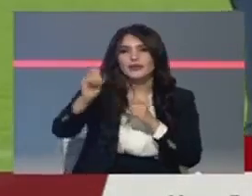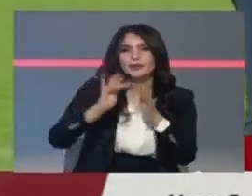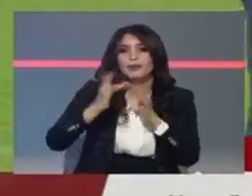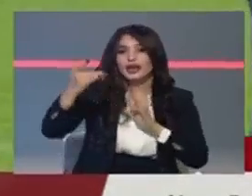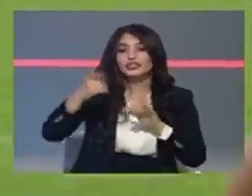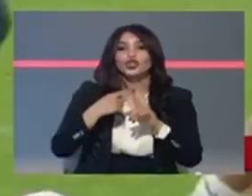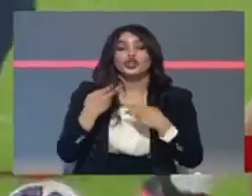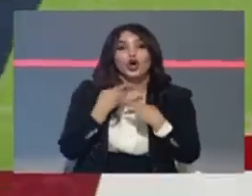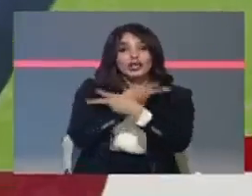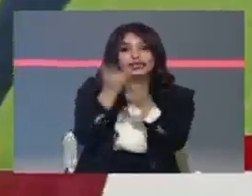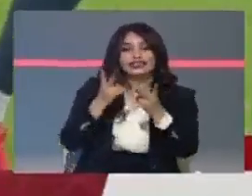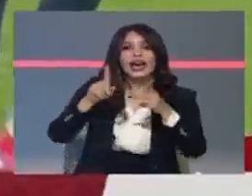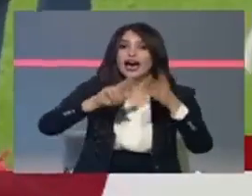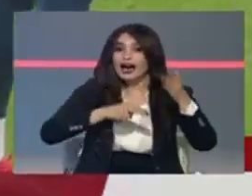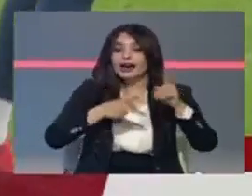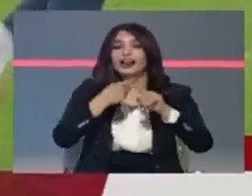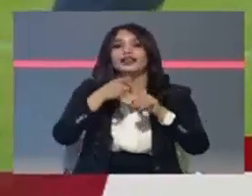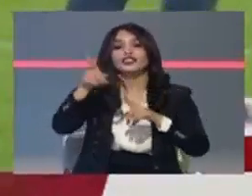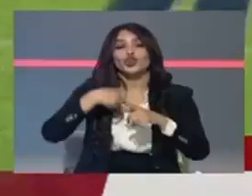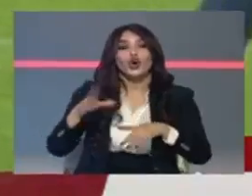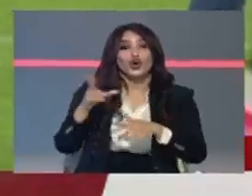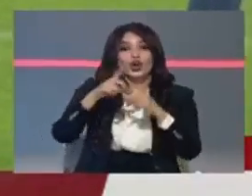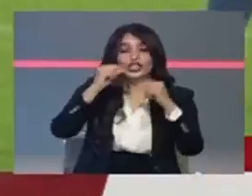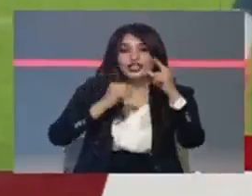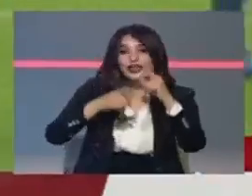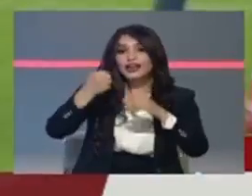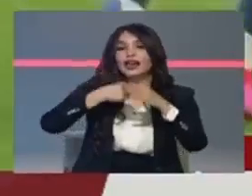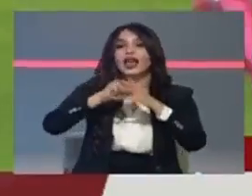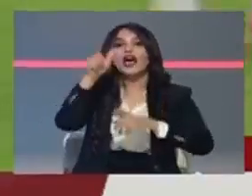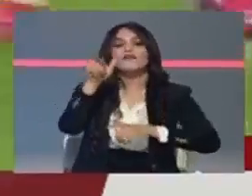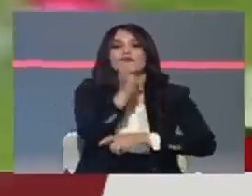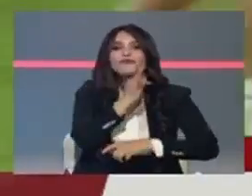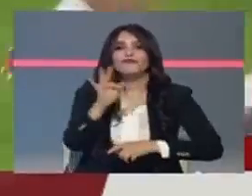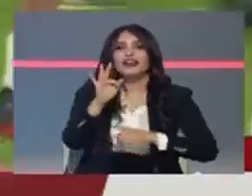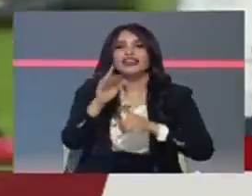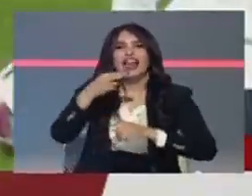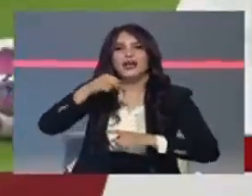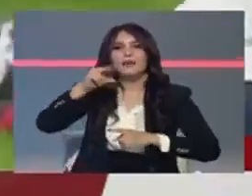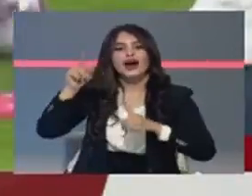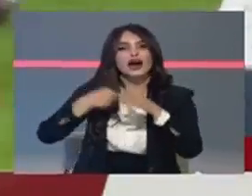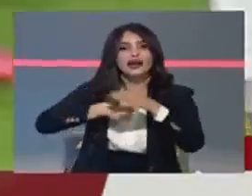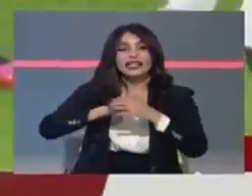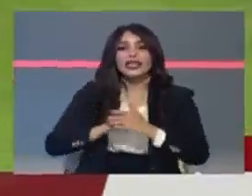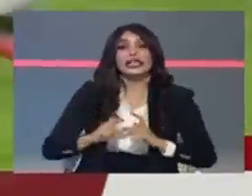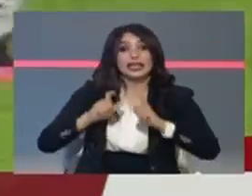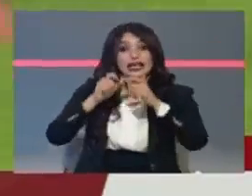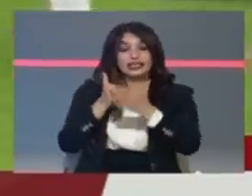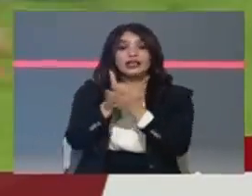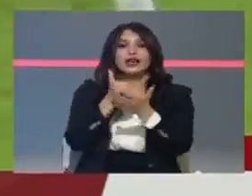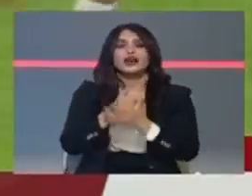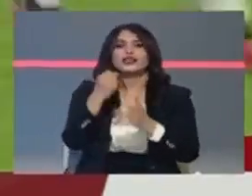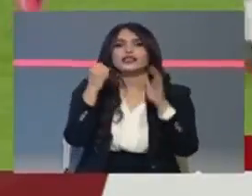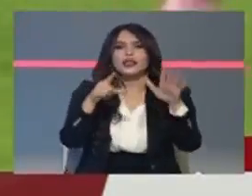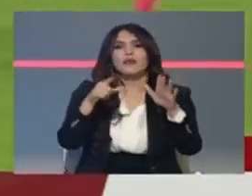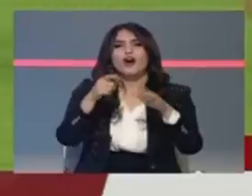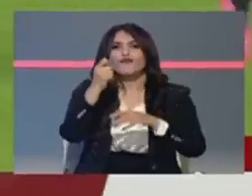كشفت تقارير صحفية متطابقة أن النجم البرازيلي لباريس سان جيرمان الفرنسي نيمار دا سيلفا تبرع سرا بمبلغ